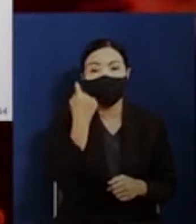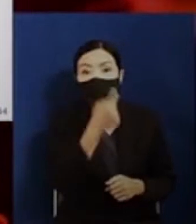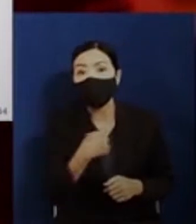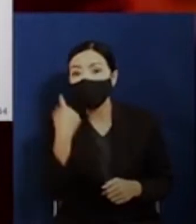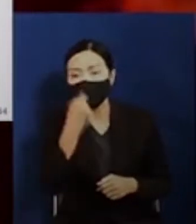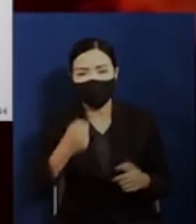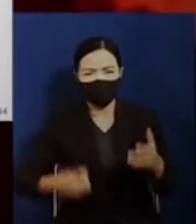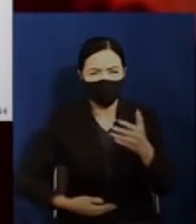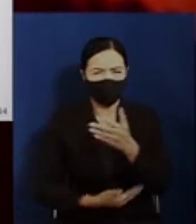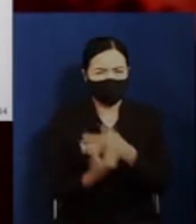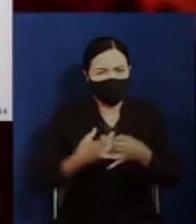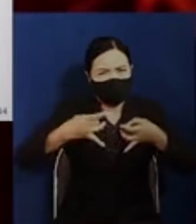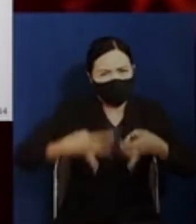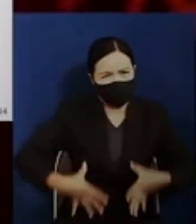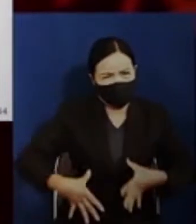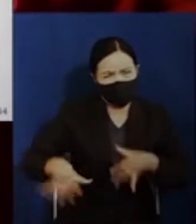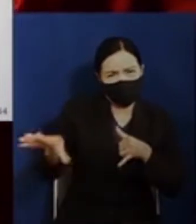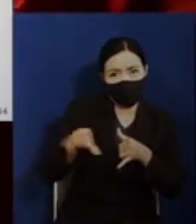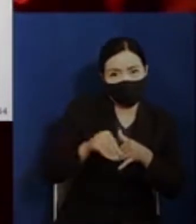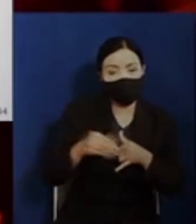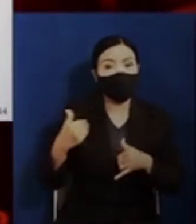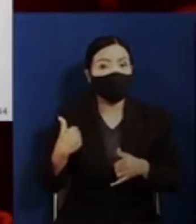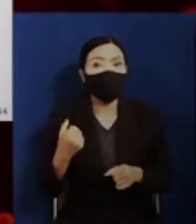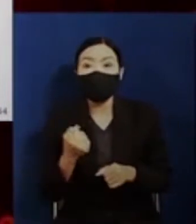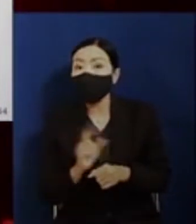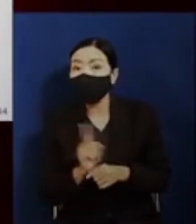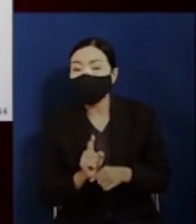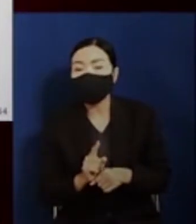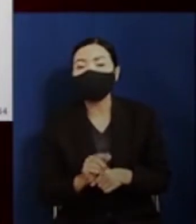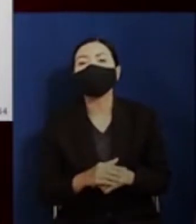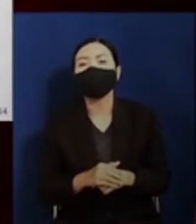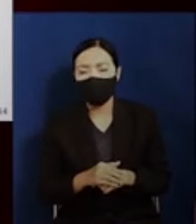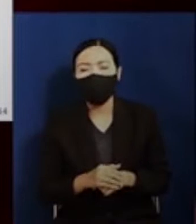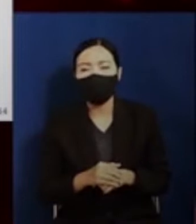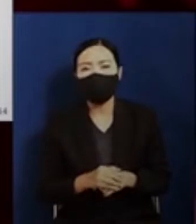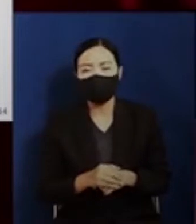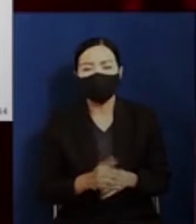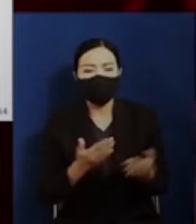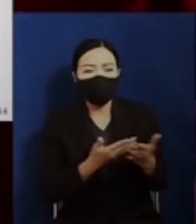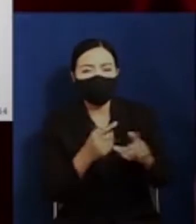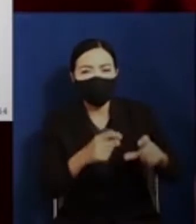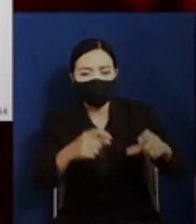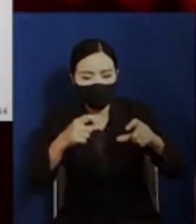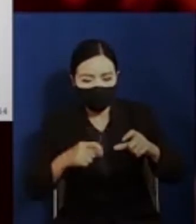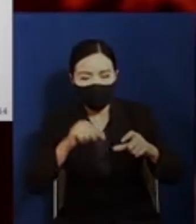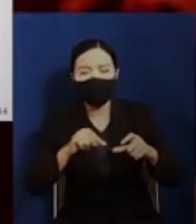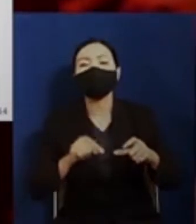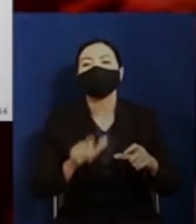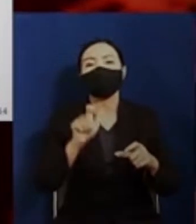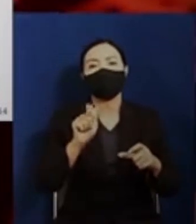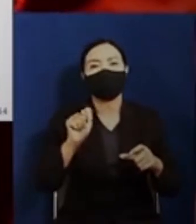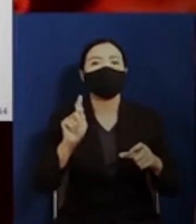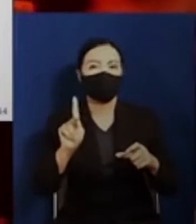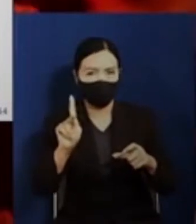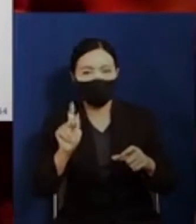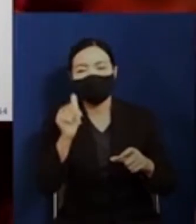การใดๆเลยนะครับเพราะฉะนั้นในเบื้องต้นเนี่ยท่านอาจจะไปพบกับคลินิก นะครับสถานบริการใกล้บ้านที่กำหนดนะครับ